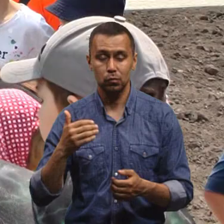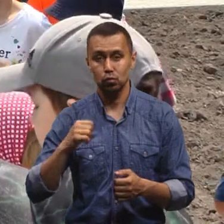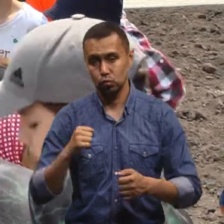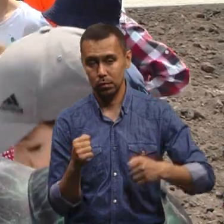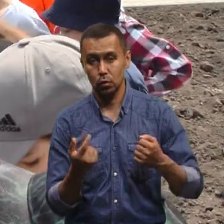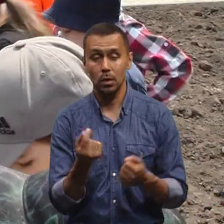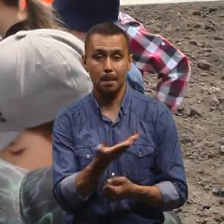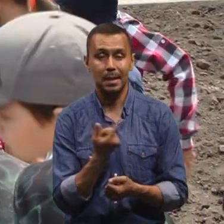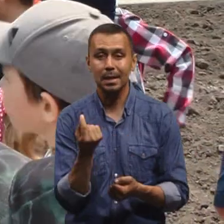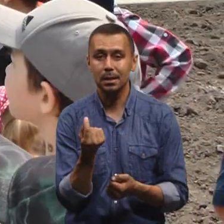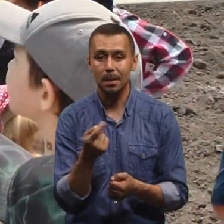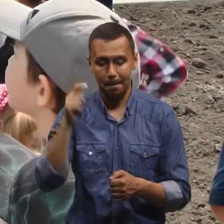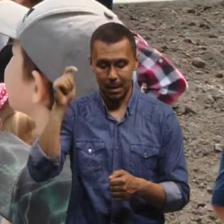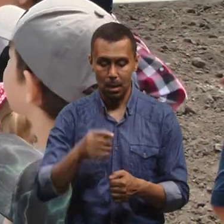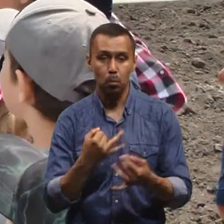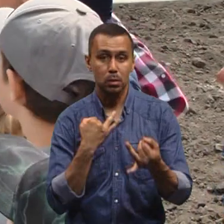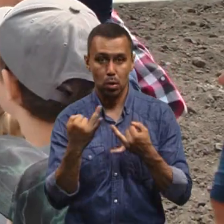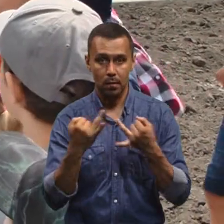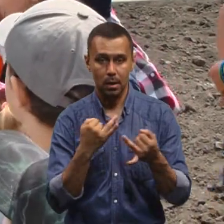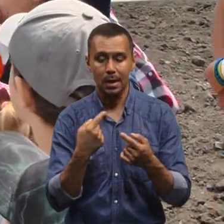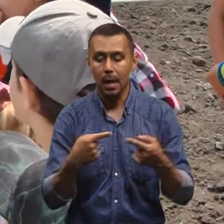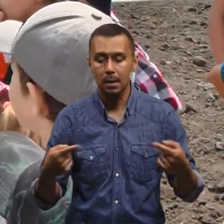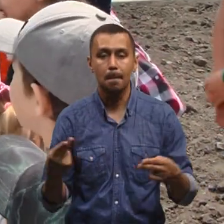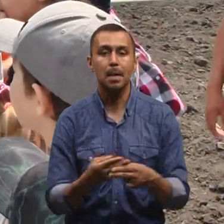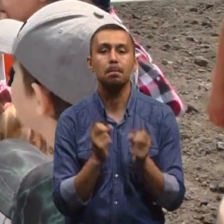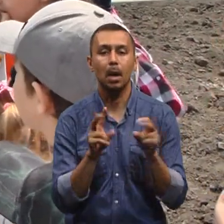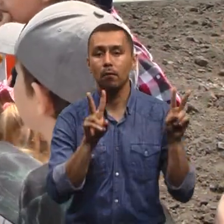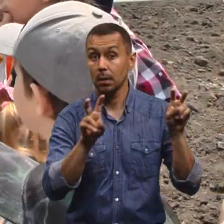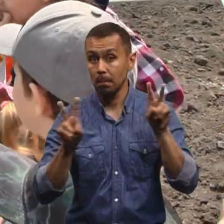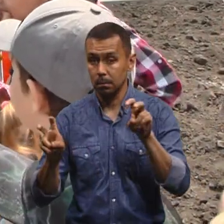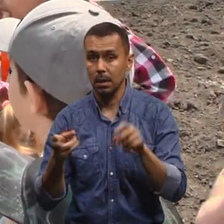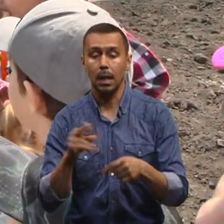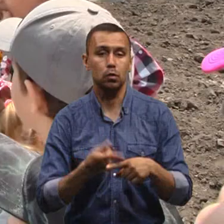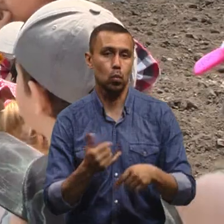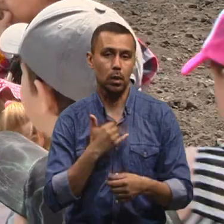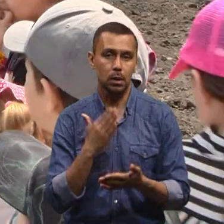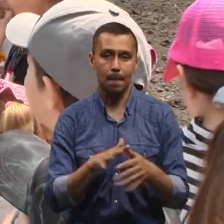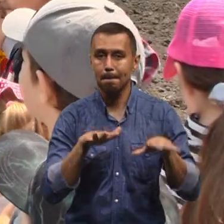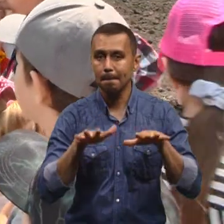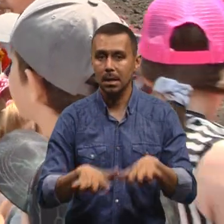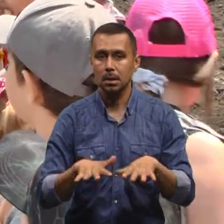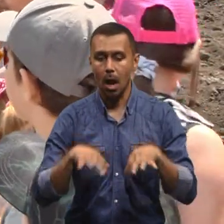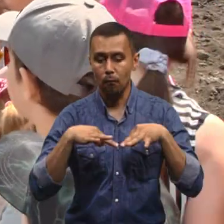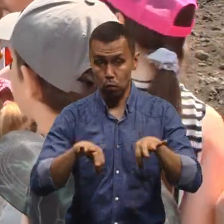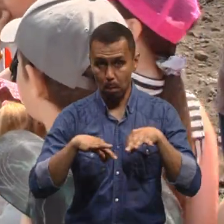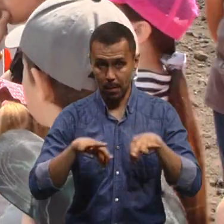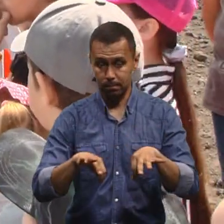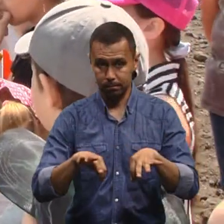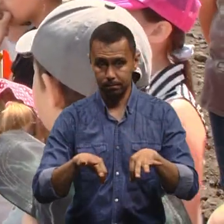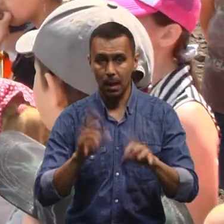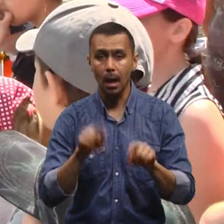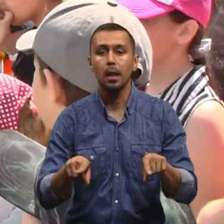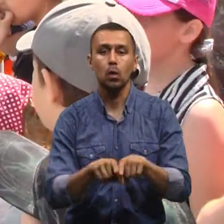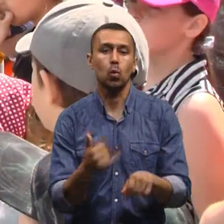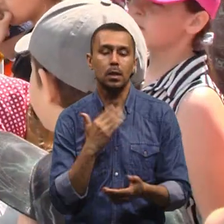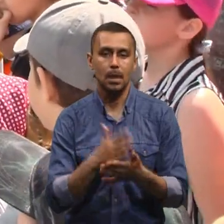ми трішечки приїхали з вами поспілкуватися на різні безпекові теми. Для цього у нас є локація автомобіль, також